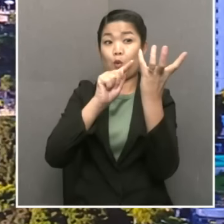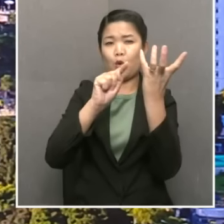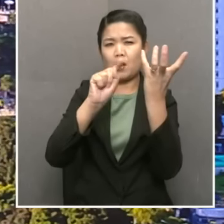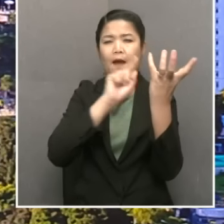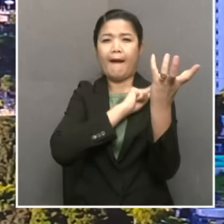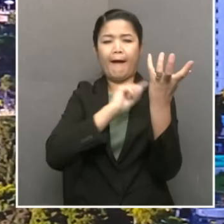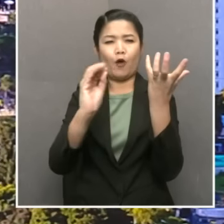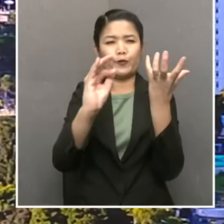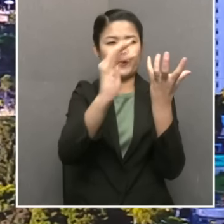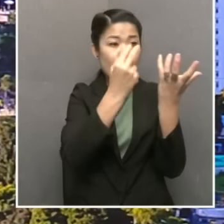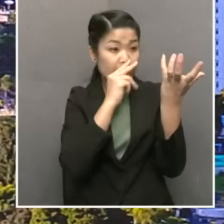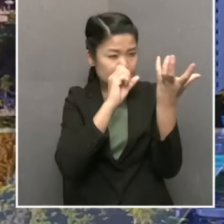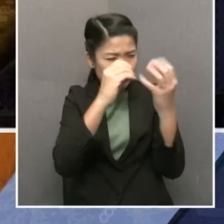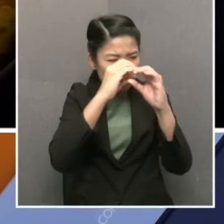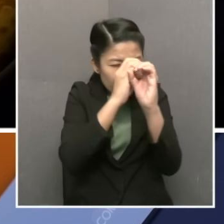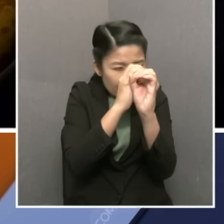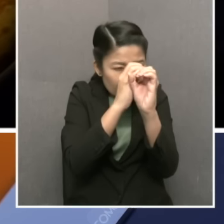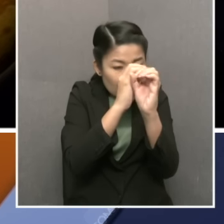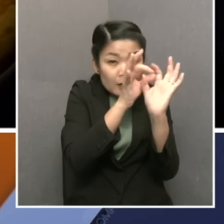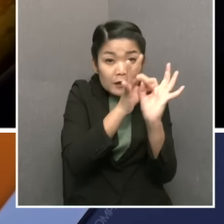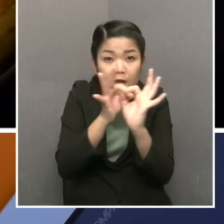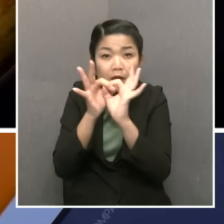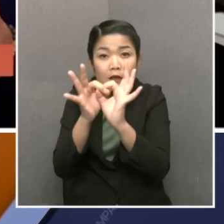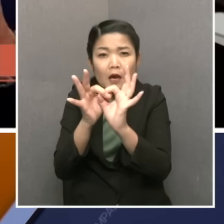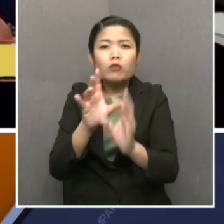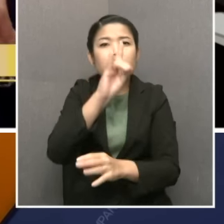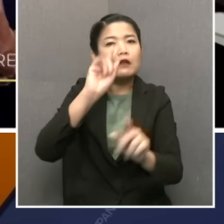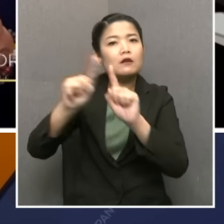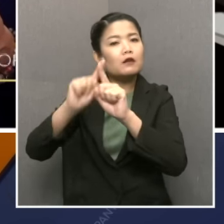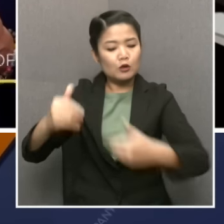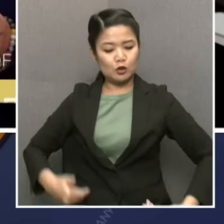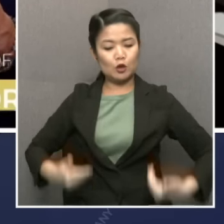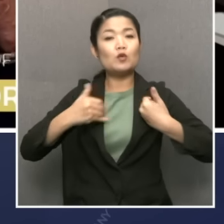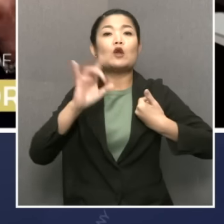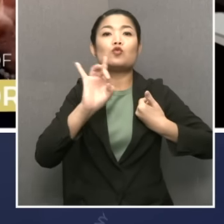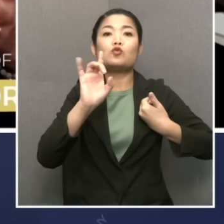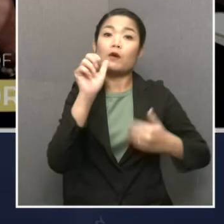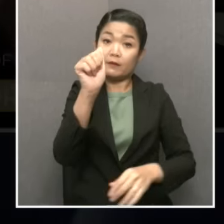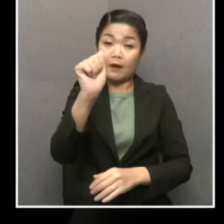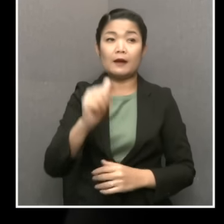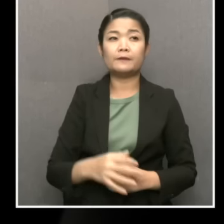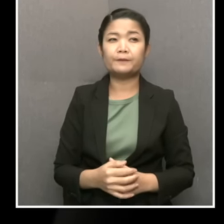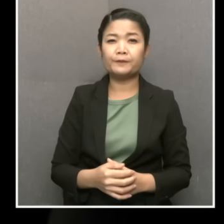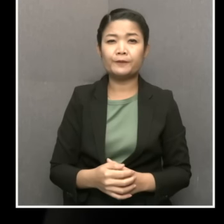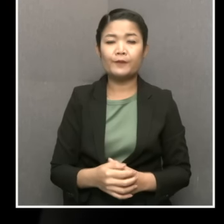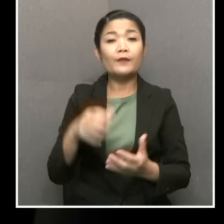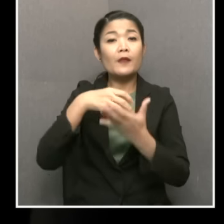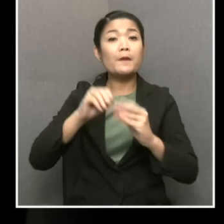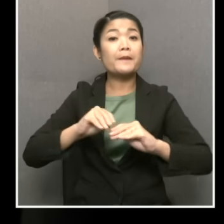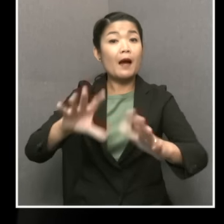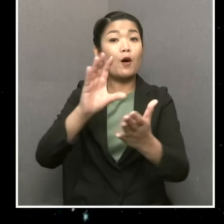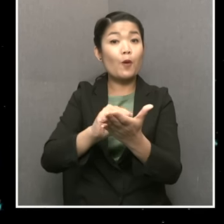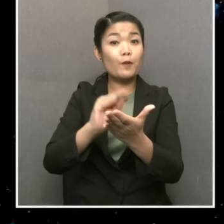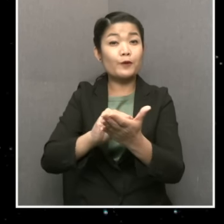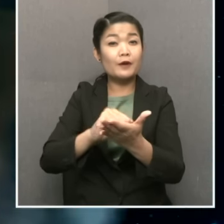สารที่มีส่วนในการที่จะทำให้สิ่งมีชีวิตนั้นสามารถอยู่อาศัยได้ค่ะนี่เป็นการเปิดเผยข้อมูลออกมา